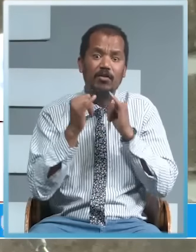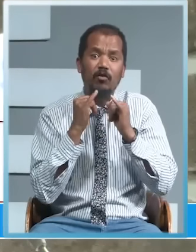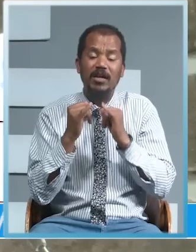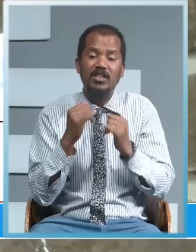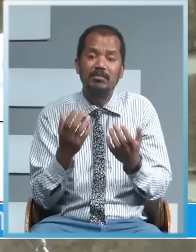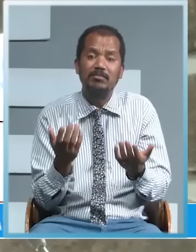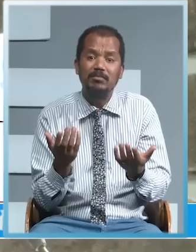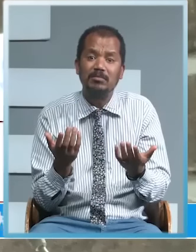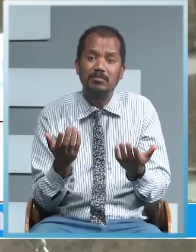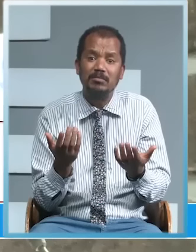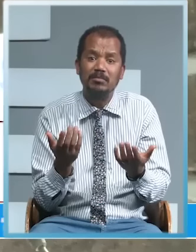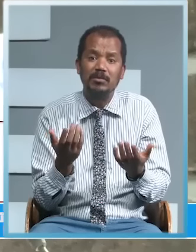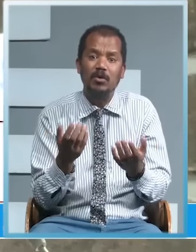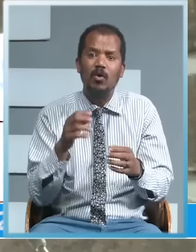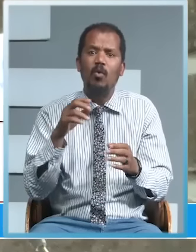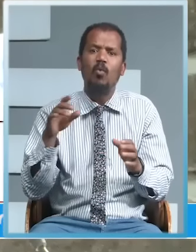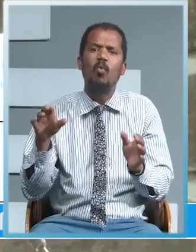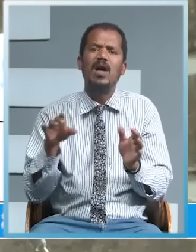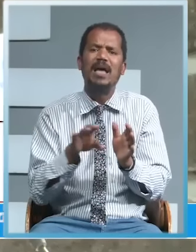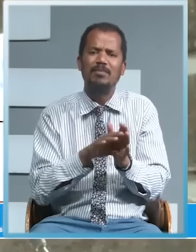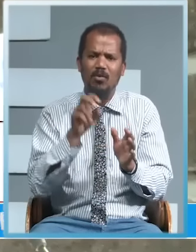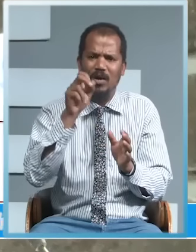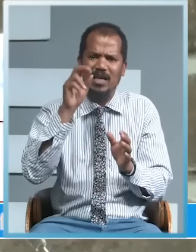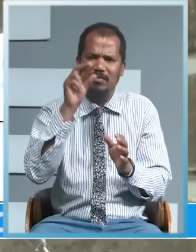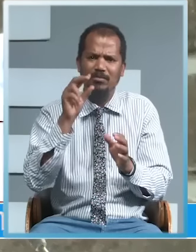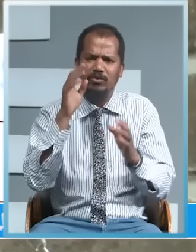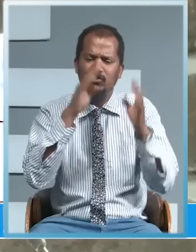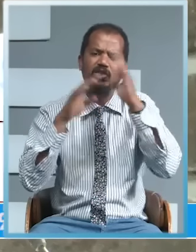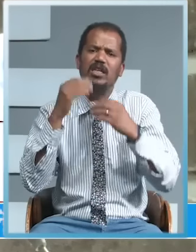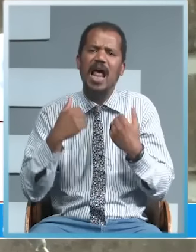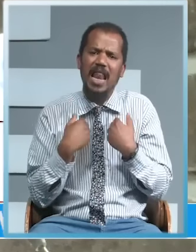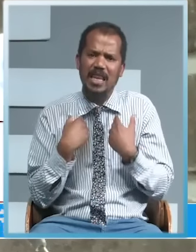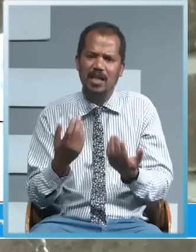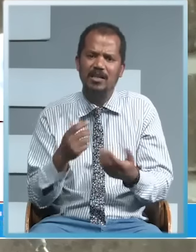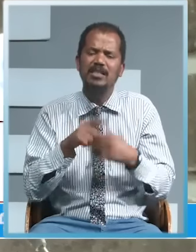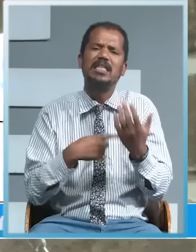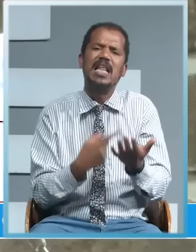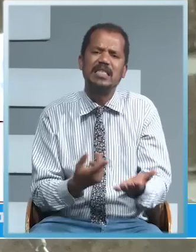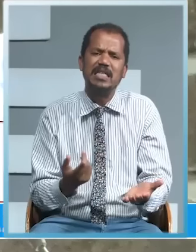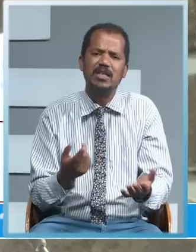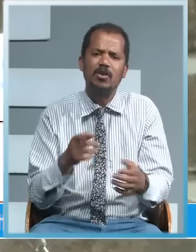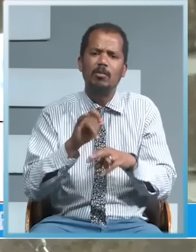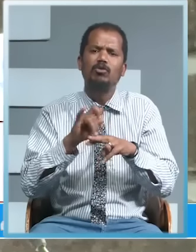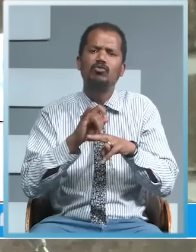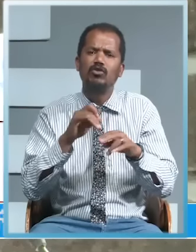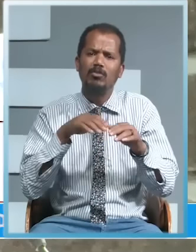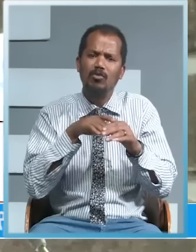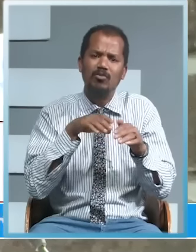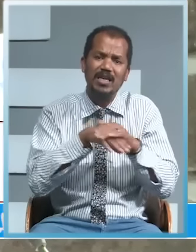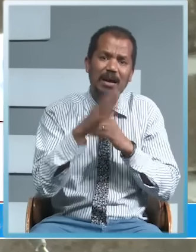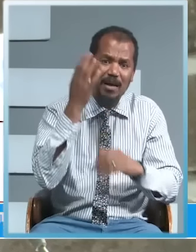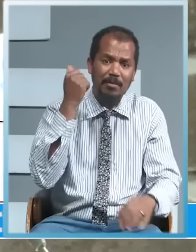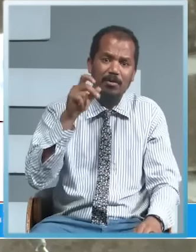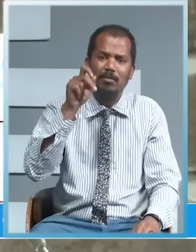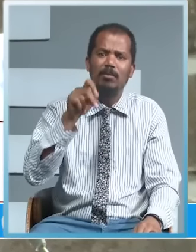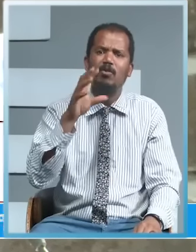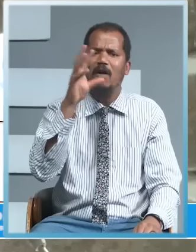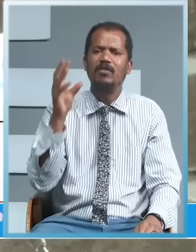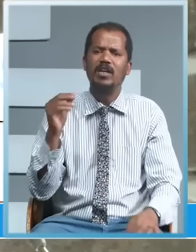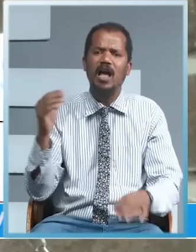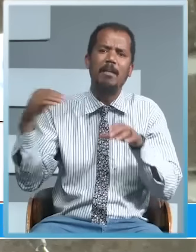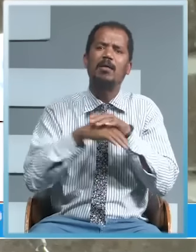ምንድን ነው፣ አሁን ወደብ ላይ ችግር አለ። የዶላሩ ብቻ ሳይሆን የሴኩሪቲ ኢሹ አለ። ሶ በጅቡቲ በኩል ሊገባ የነበረው አይ ቲንክ በደቡብ አፍሪካ መሰለኝ